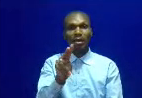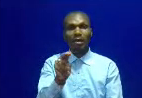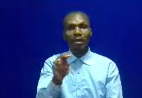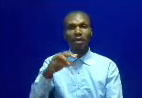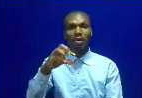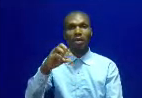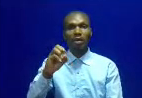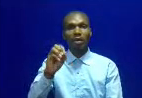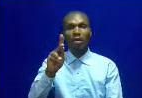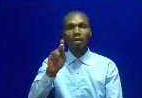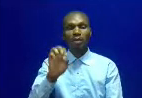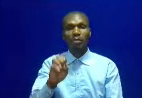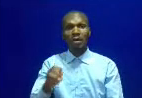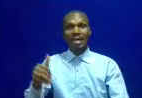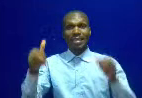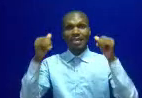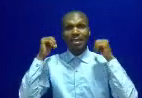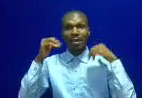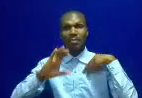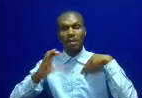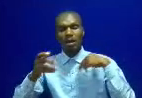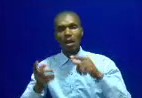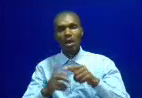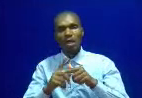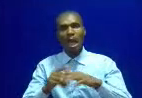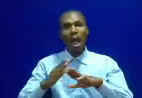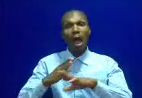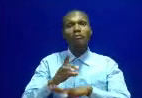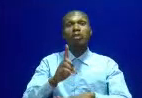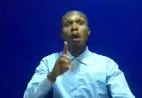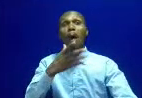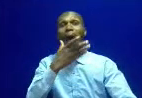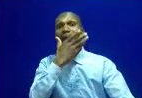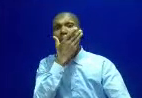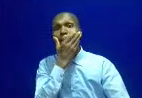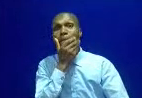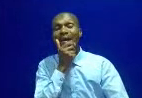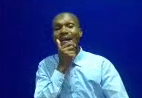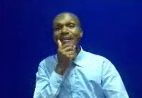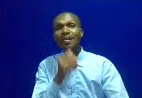Nyamaya se county ya Nyamira maiga yomo sacho mubwate miyake